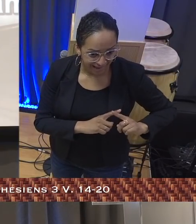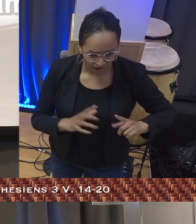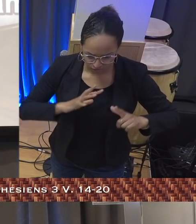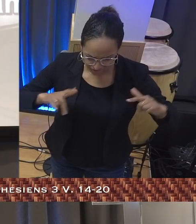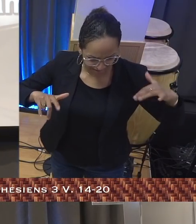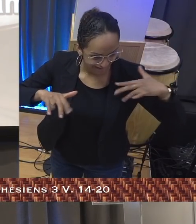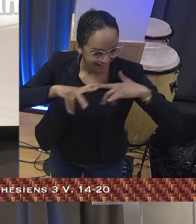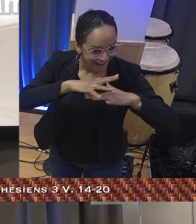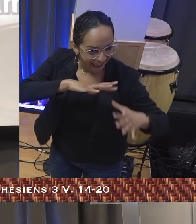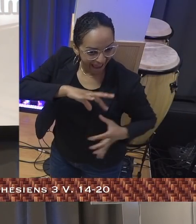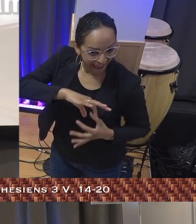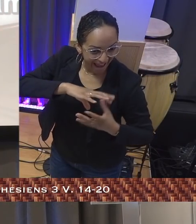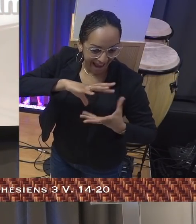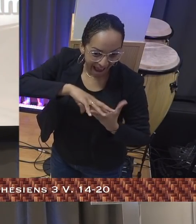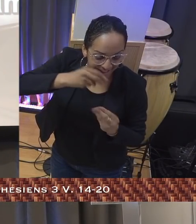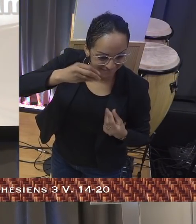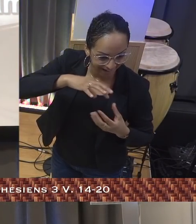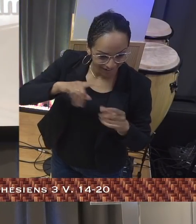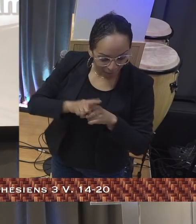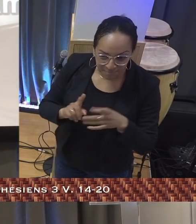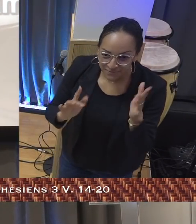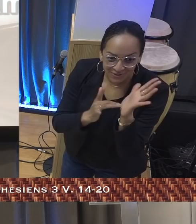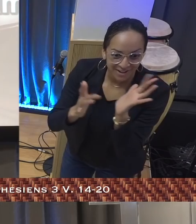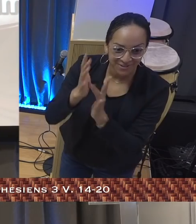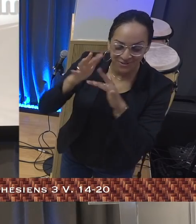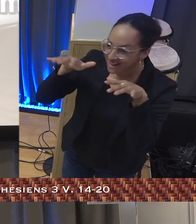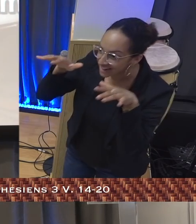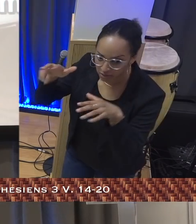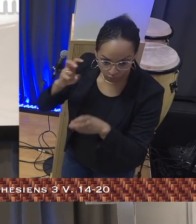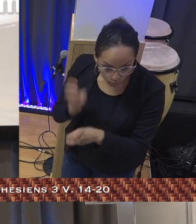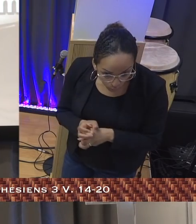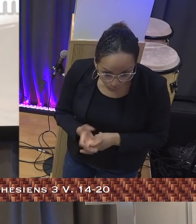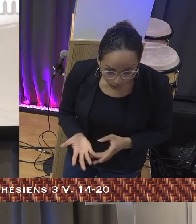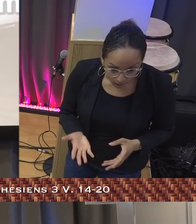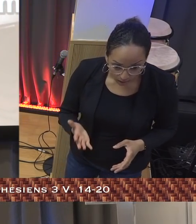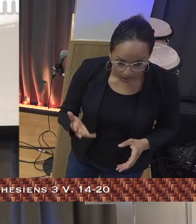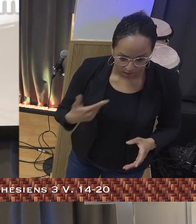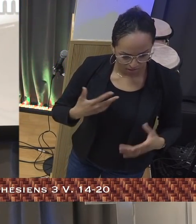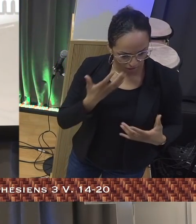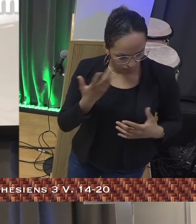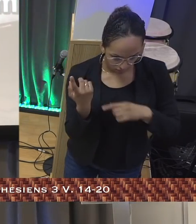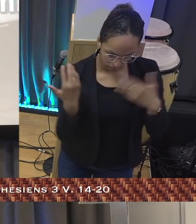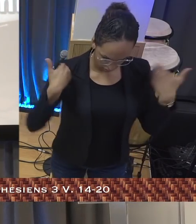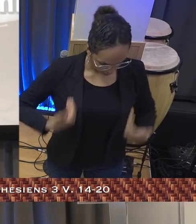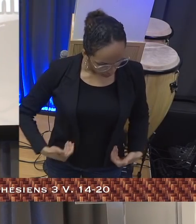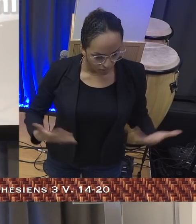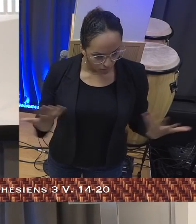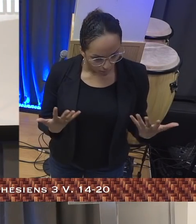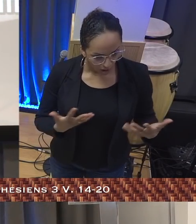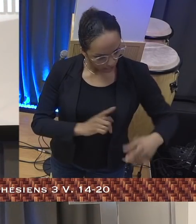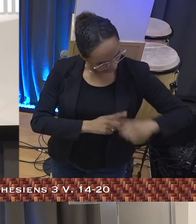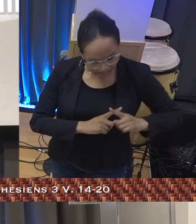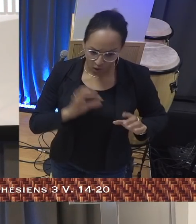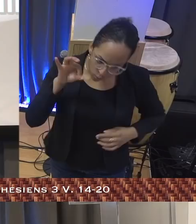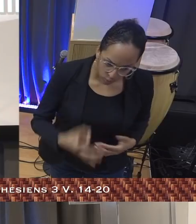spirituelle où ce n'est pas évident de confesser le nom de Jésus, où ce n'est pas évident de revendiquer, je dirais, ces valeurs chrétiennes. Et